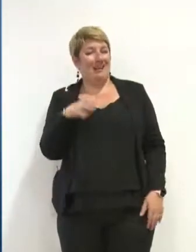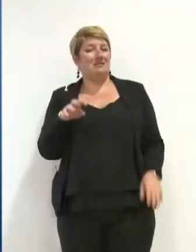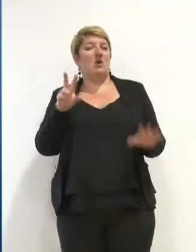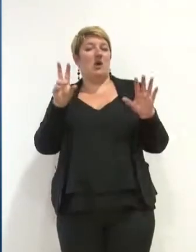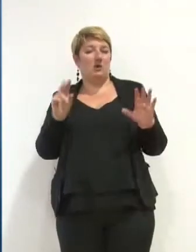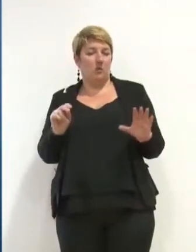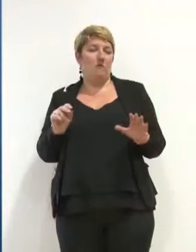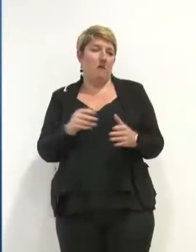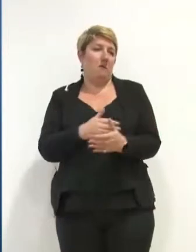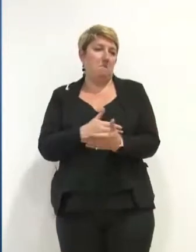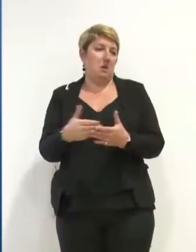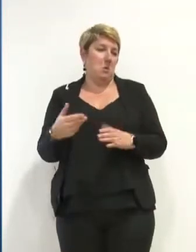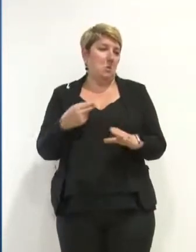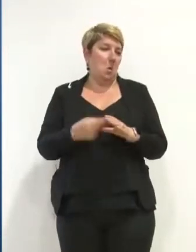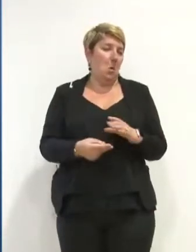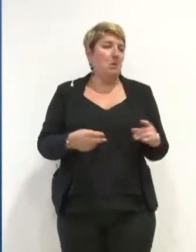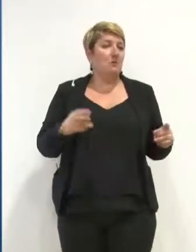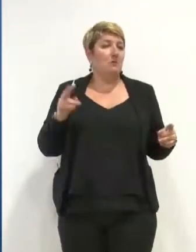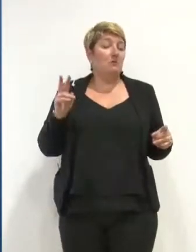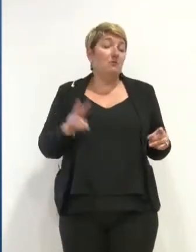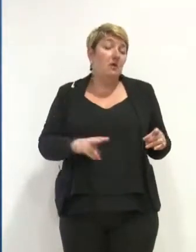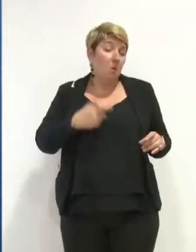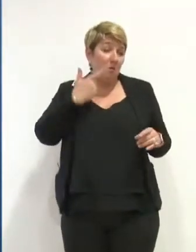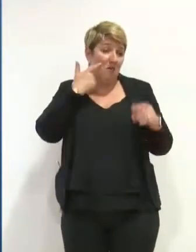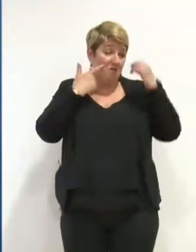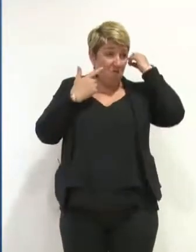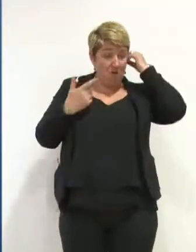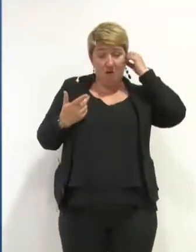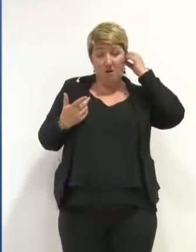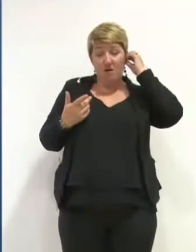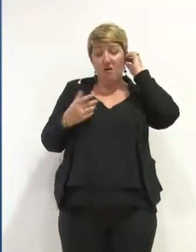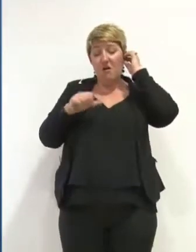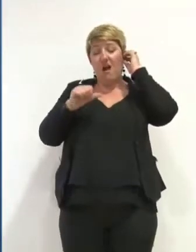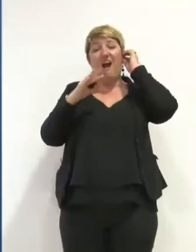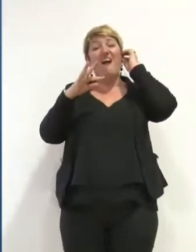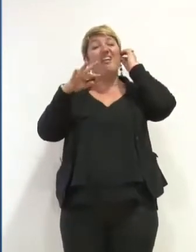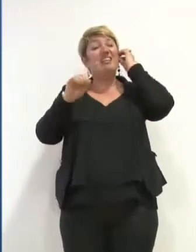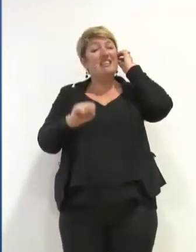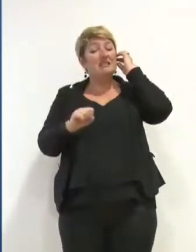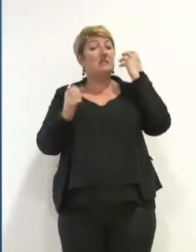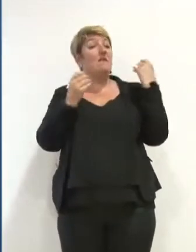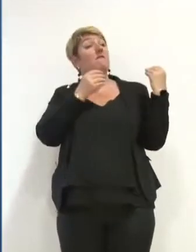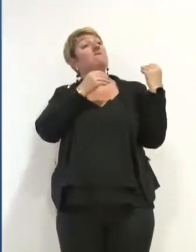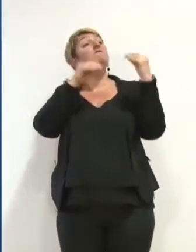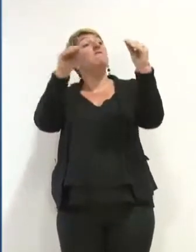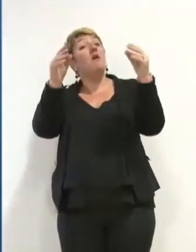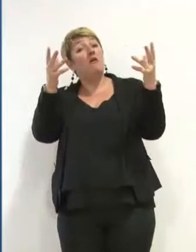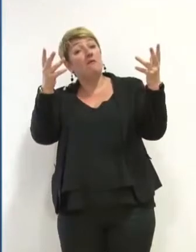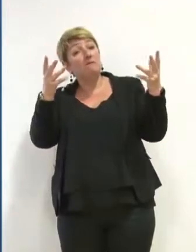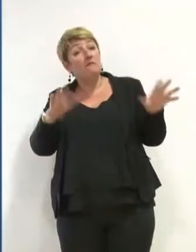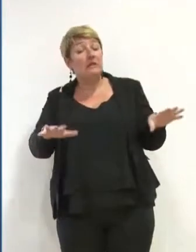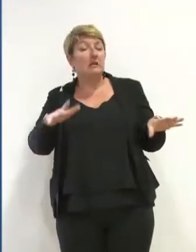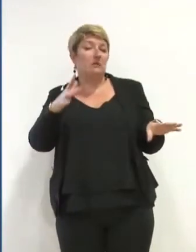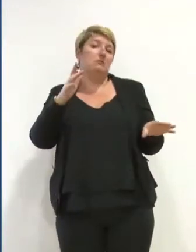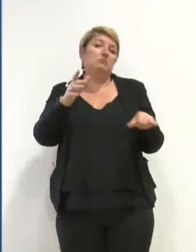Nous verrons. La vente d'Actis permettra également, si tel est le